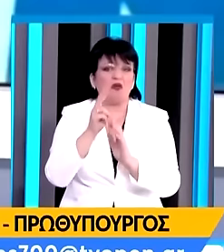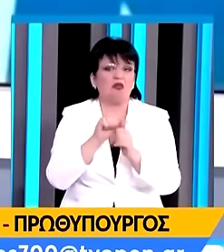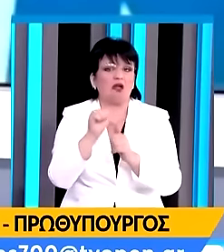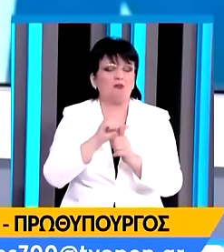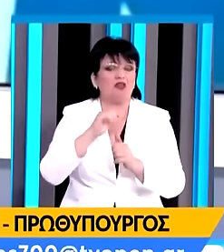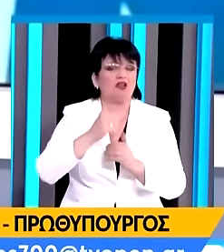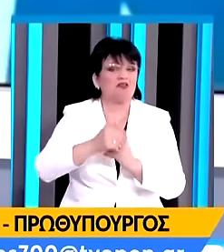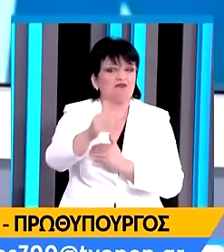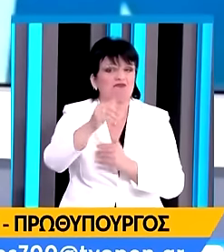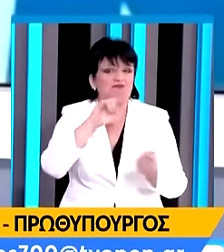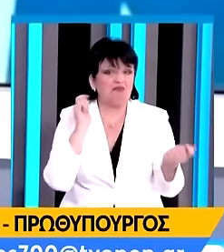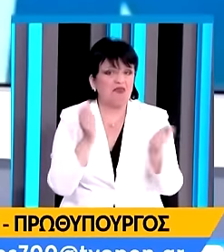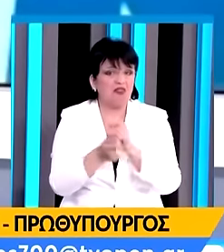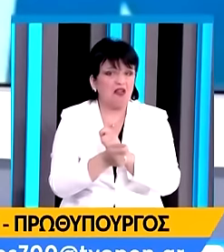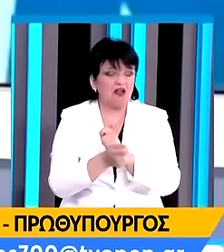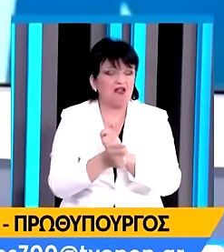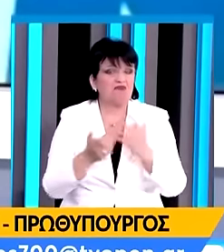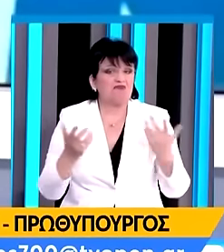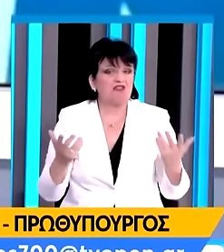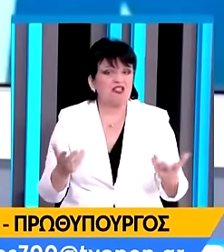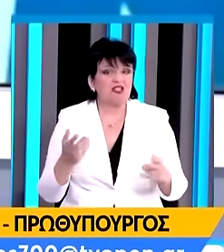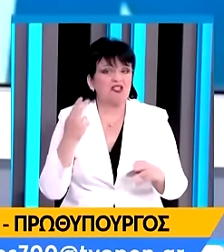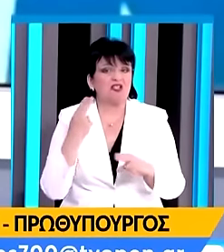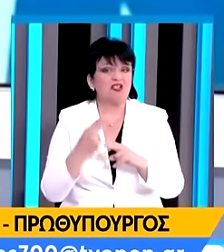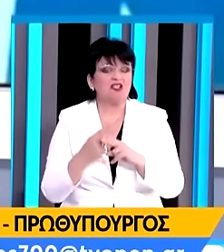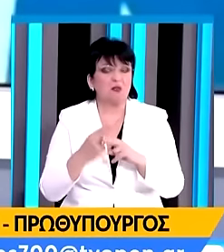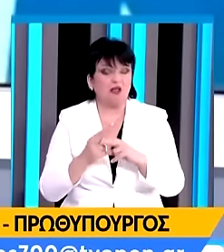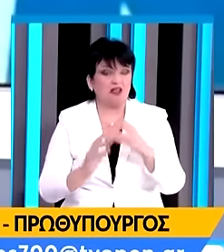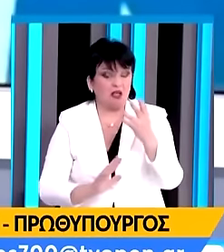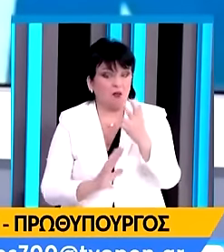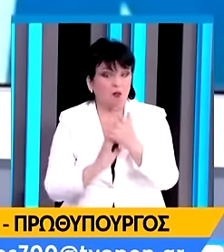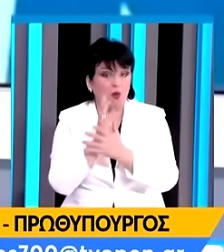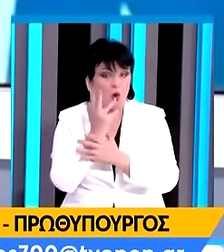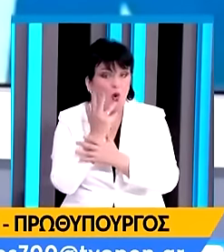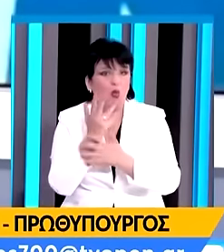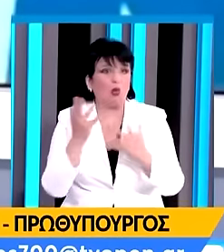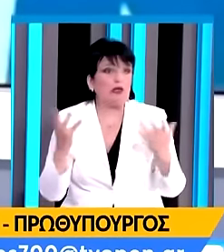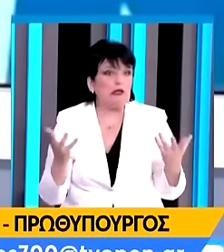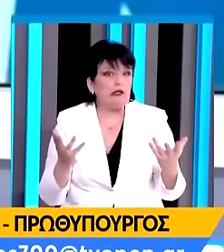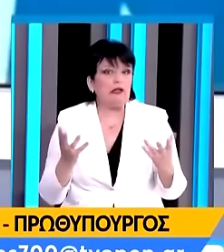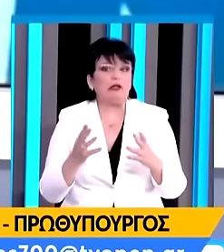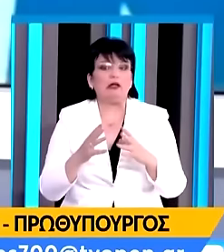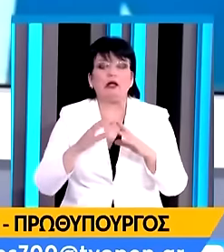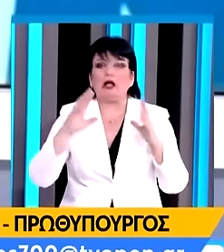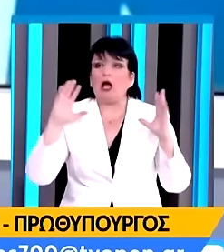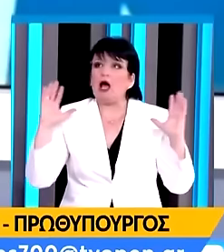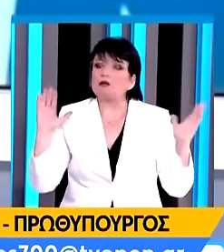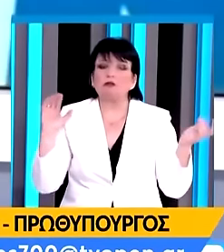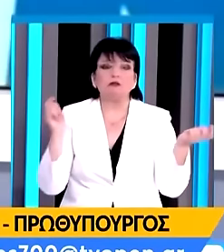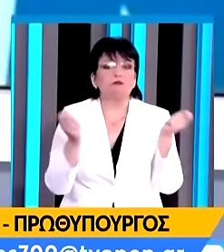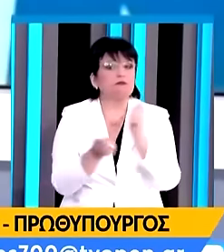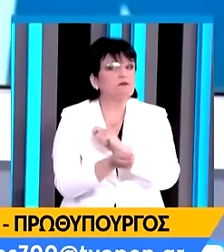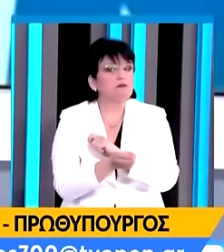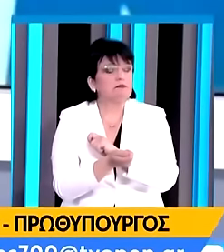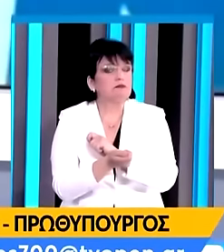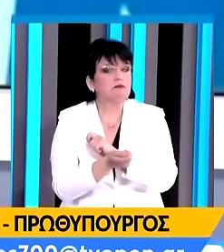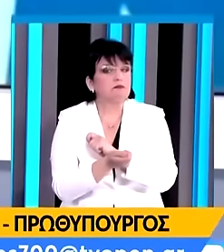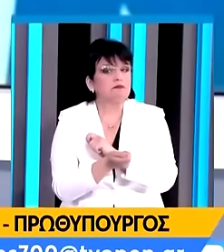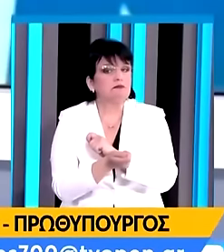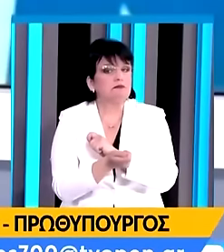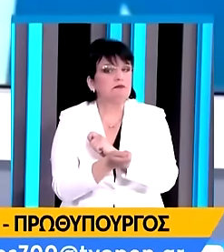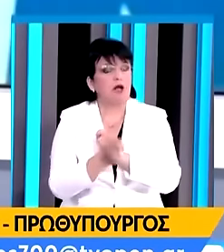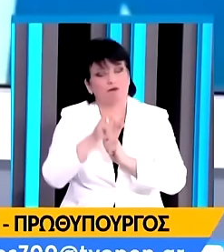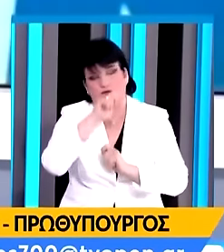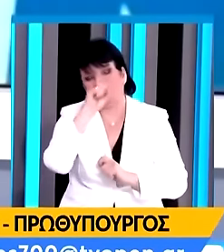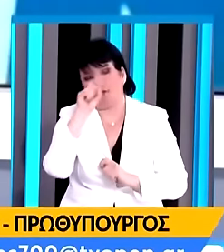κάποια σημαντική, έτσι, ένα κάτι το οποίο θα αλλάξει τα goalpost, το